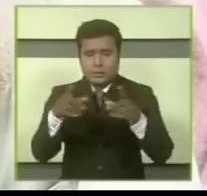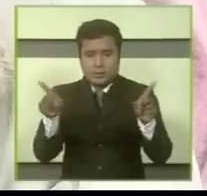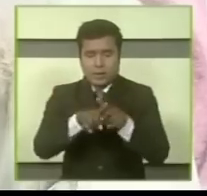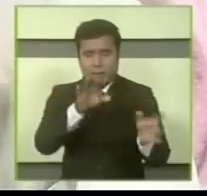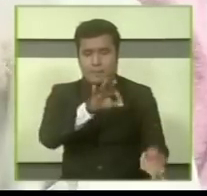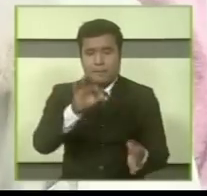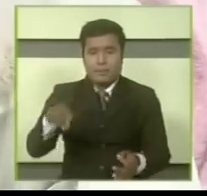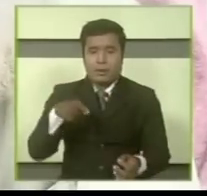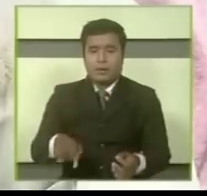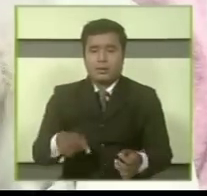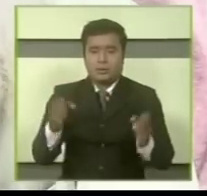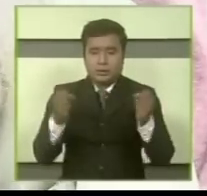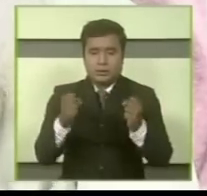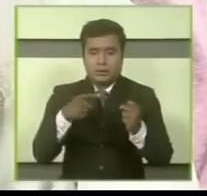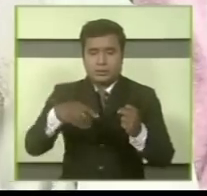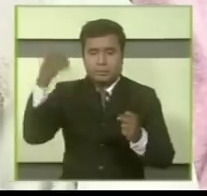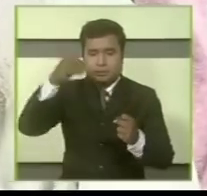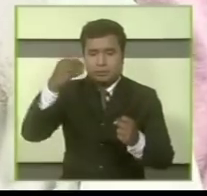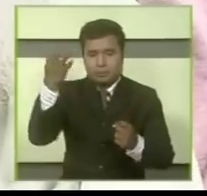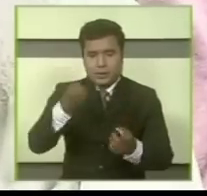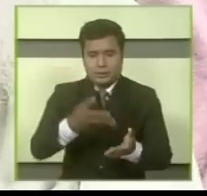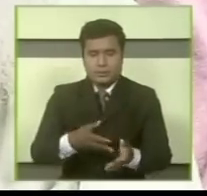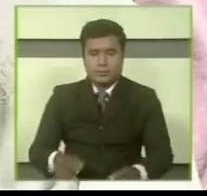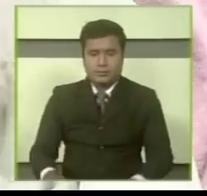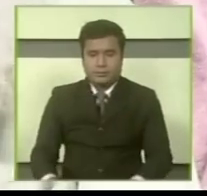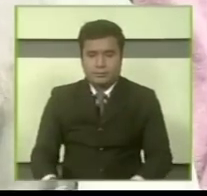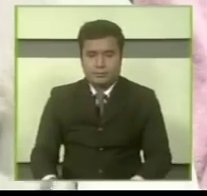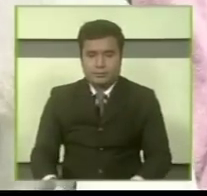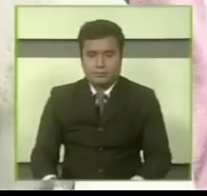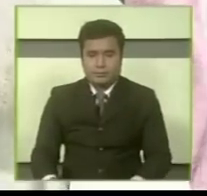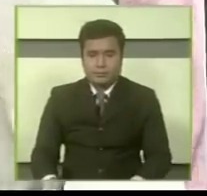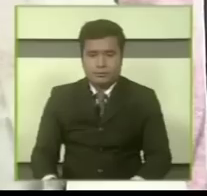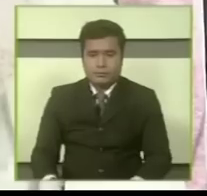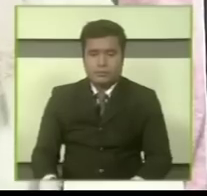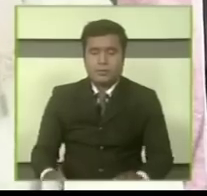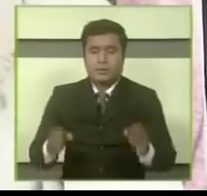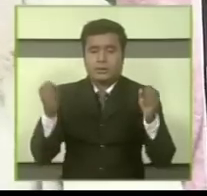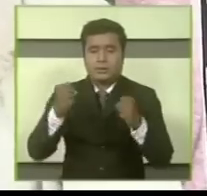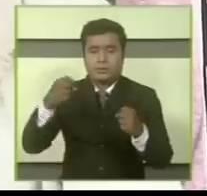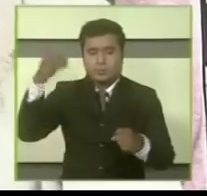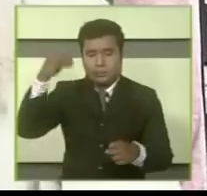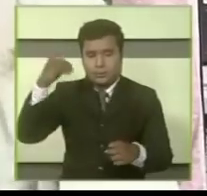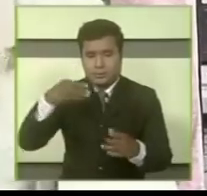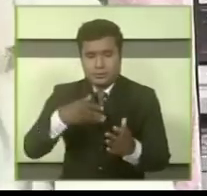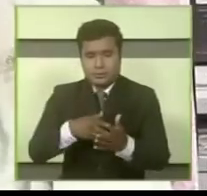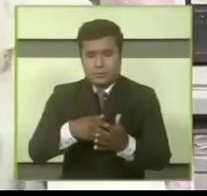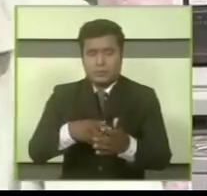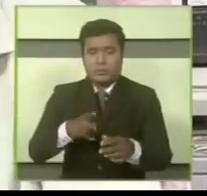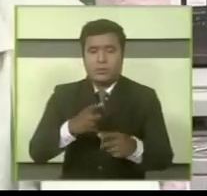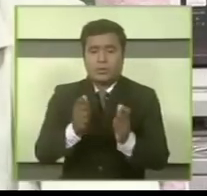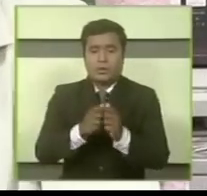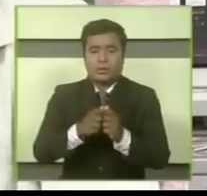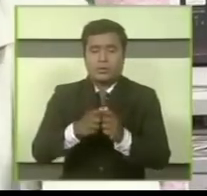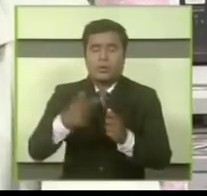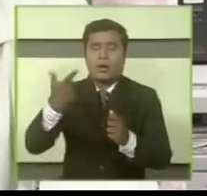থাকে, তখনই আমরা শীতকালের বৃষ্টিটা পাই। মূলত শীতকালের বৃষ্টিটা নির্ভর করে